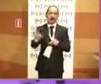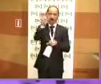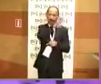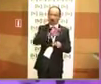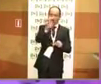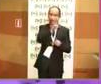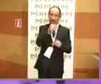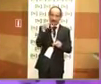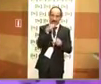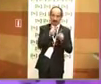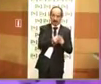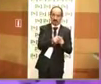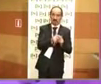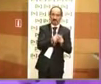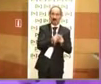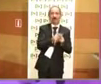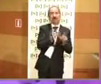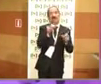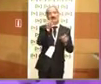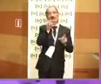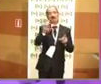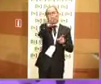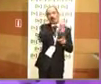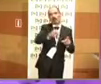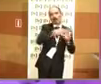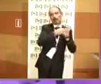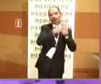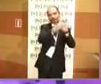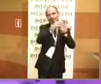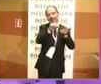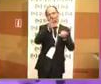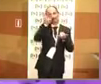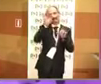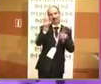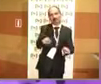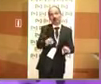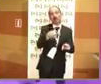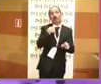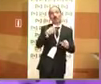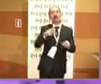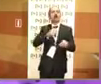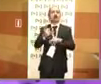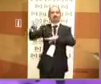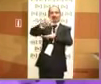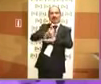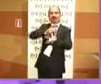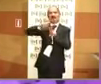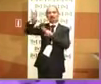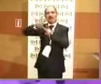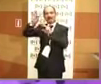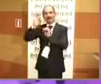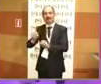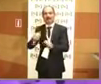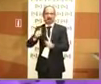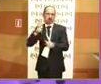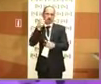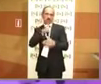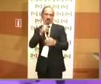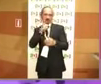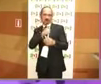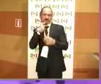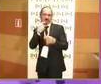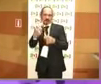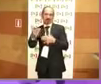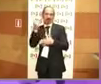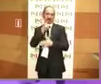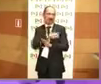L'Europa è il nostro destino. I sovranisti, i nazionalismi affermano una sconcertante bugia.